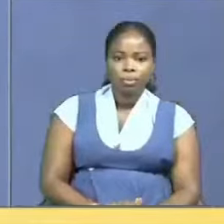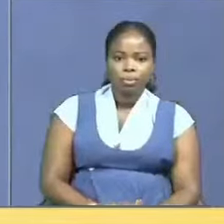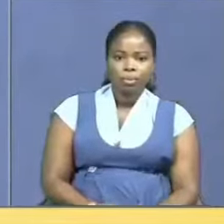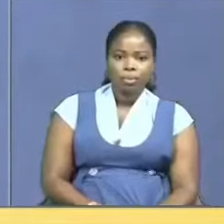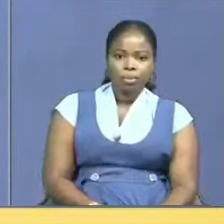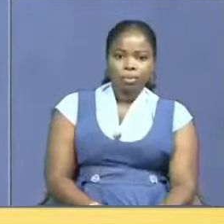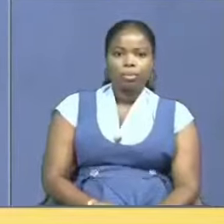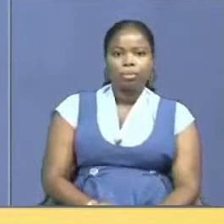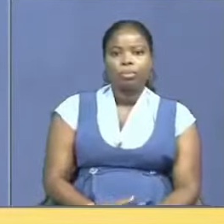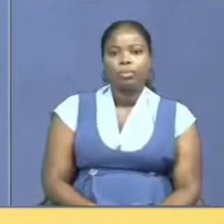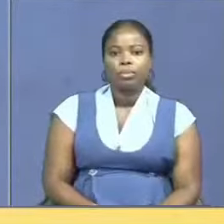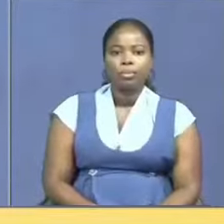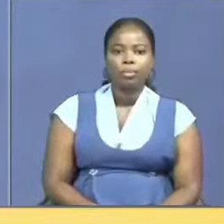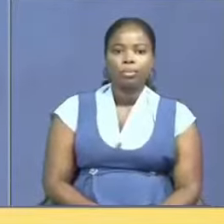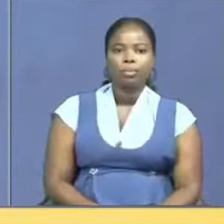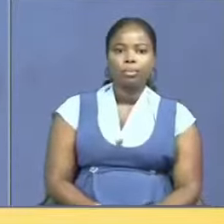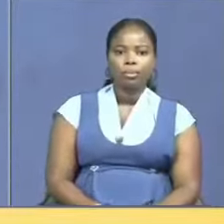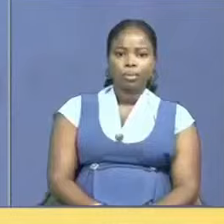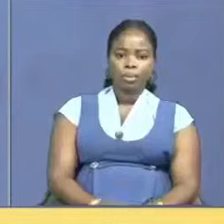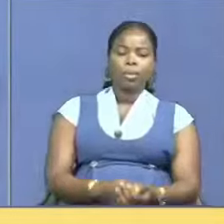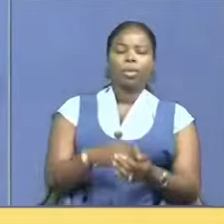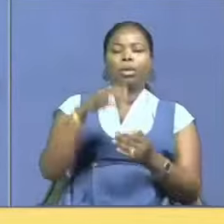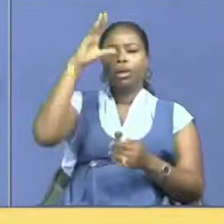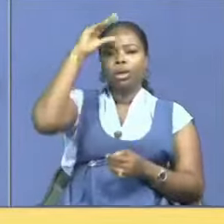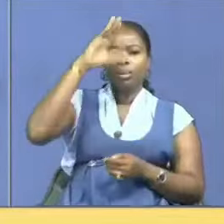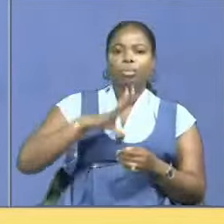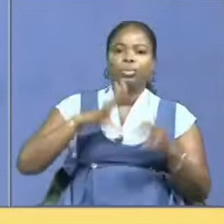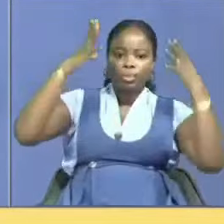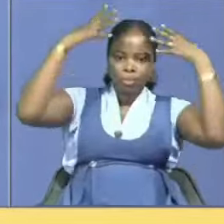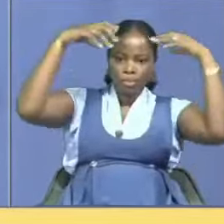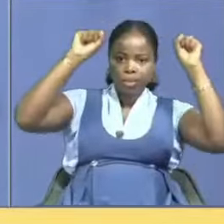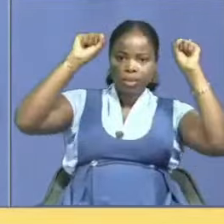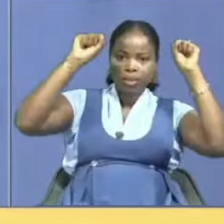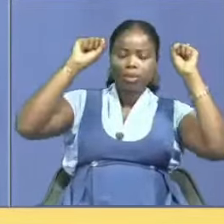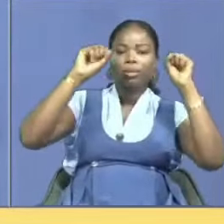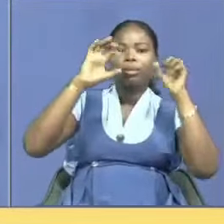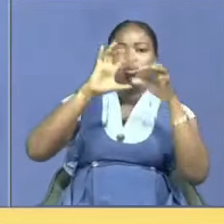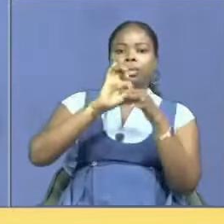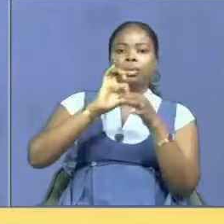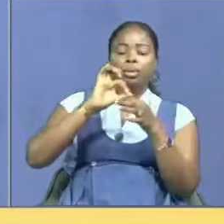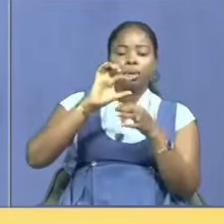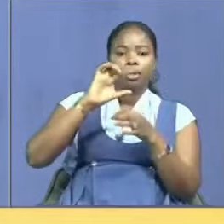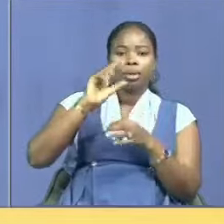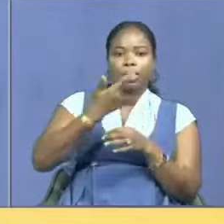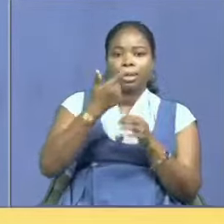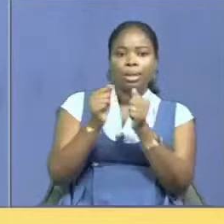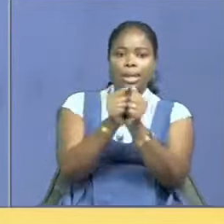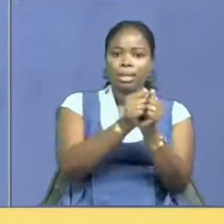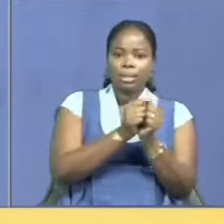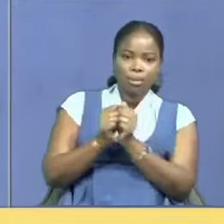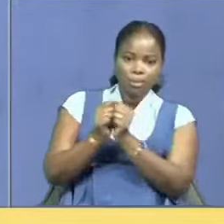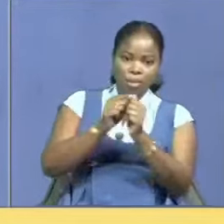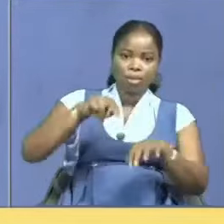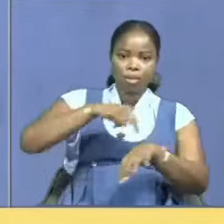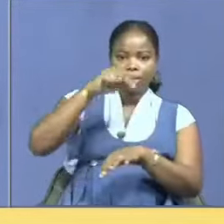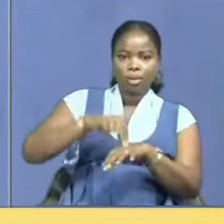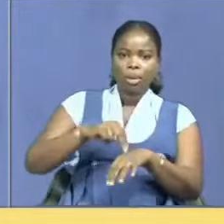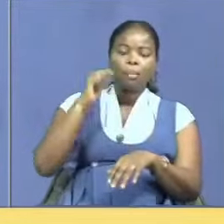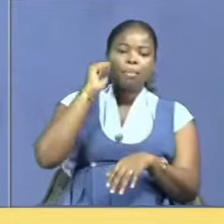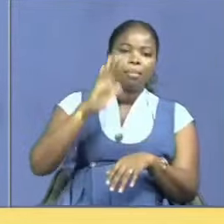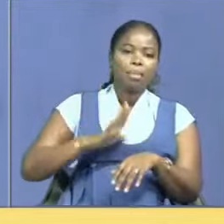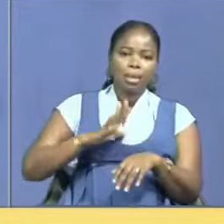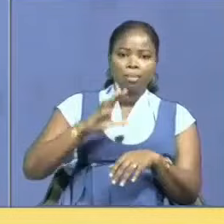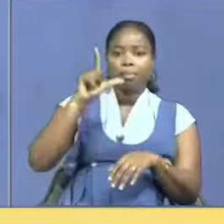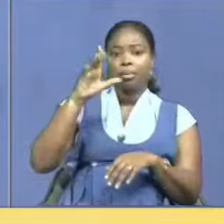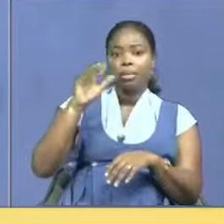Président Monsieur le Président de l'Assemblée nationale madame la Présidente du Haut